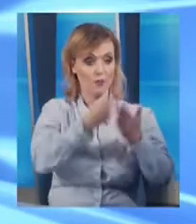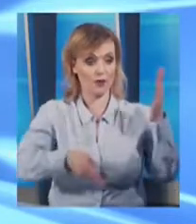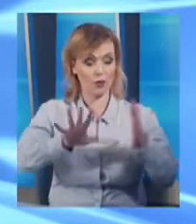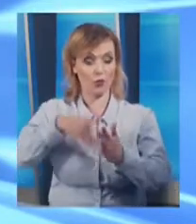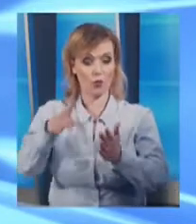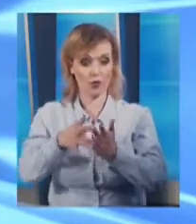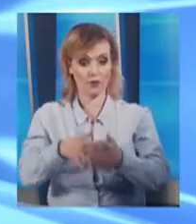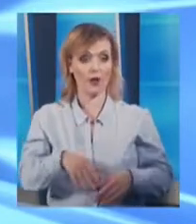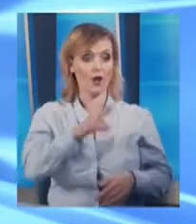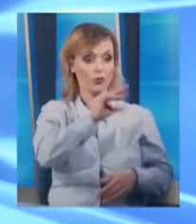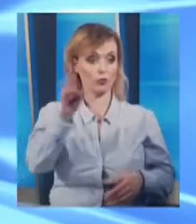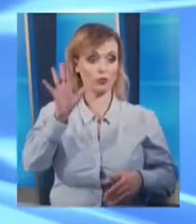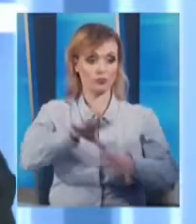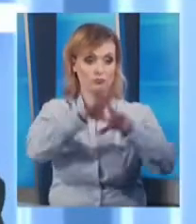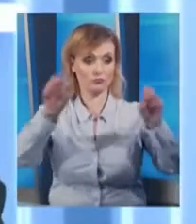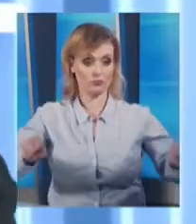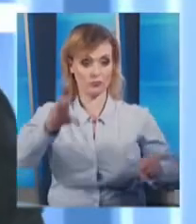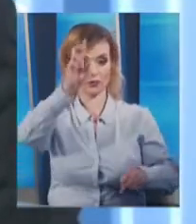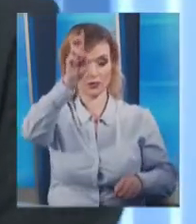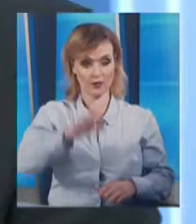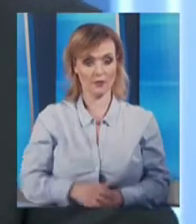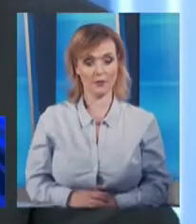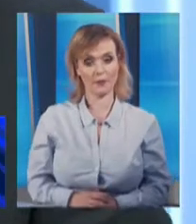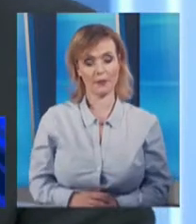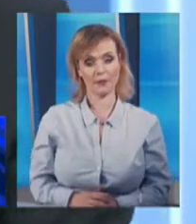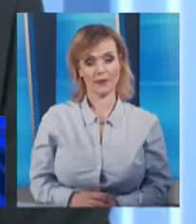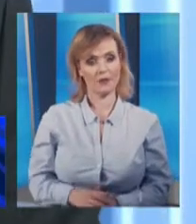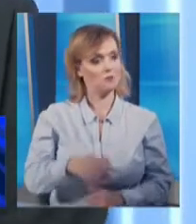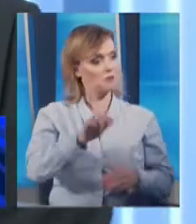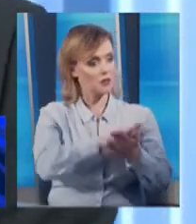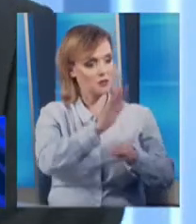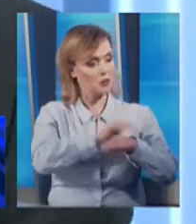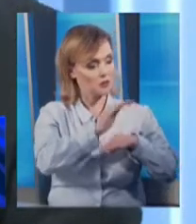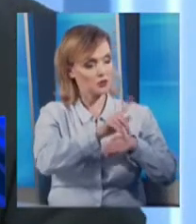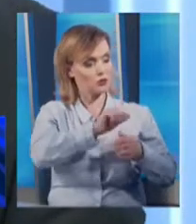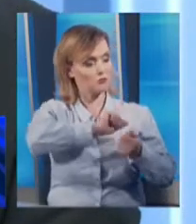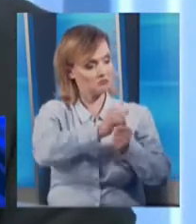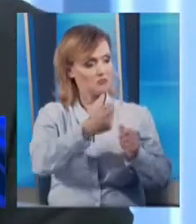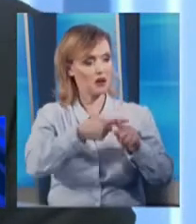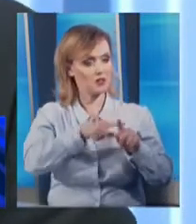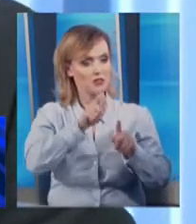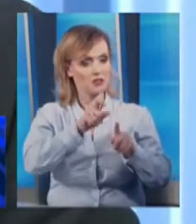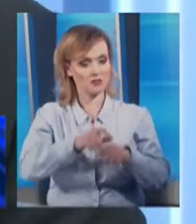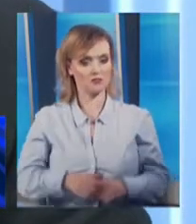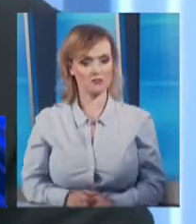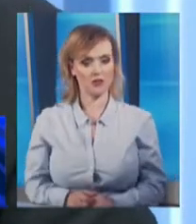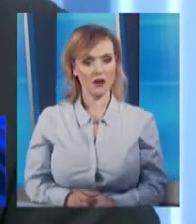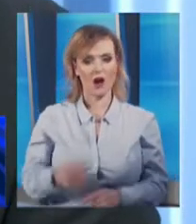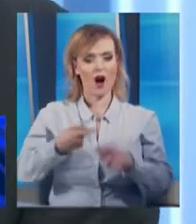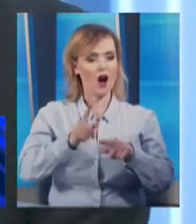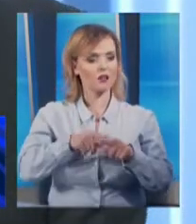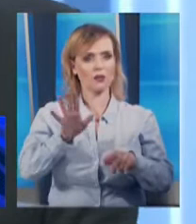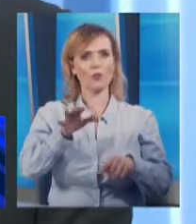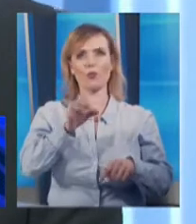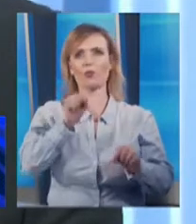și Dodon pune stăpânire pe țară. Iată, dumneavoastră ați reținut acest amănunt pe care îl poate exprima oricare om